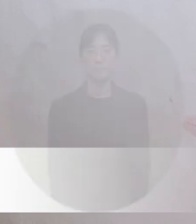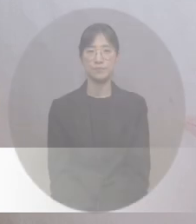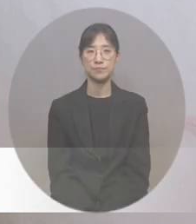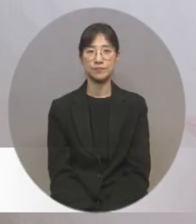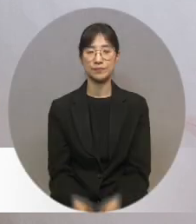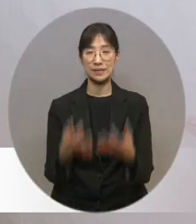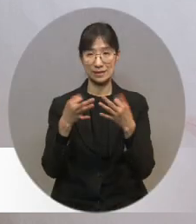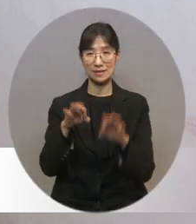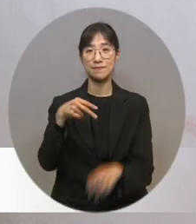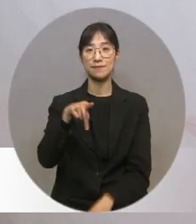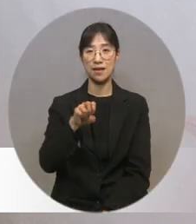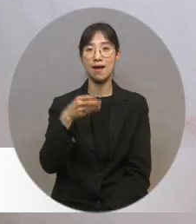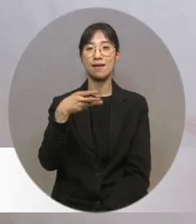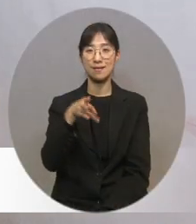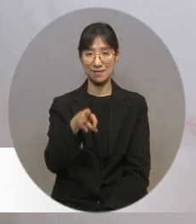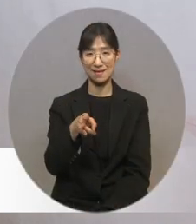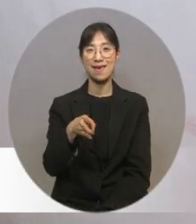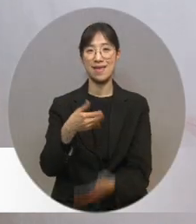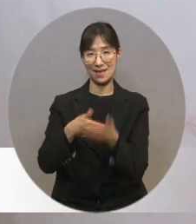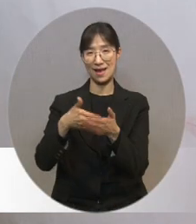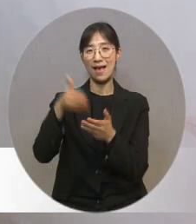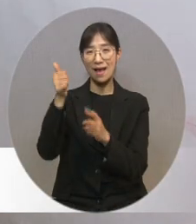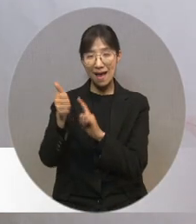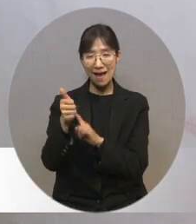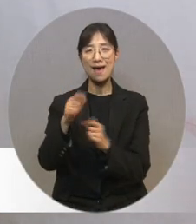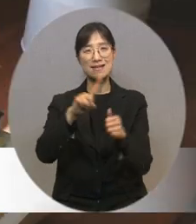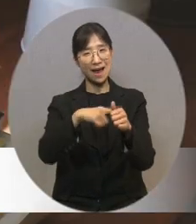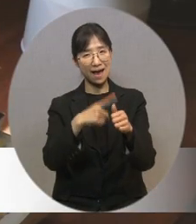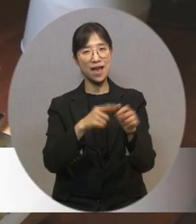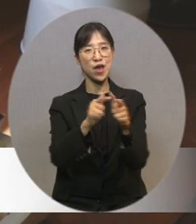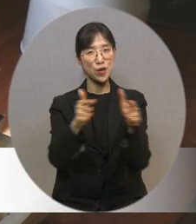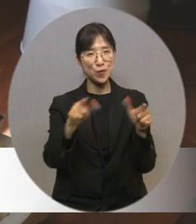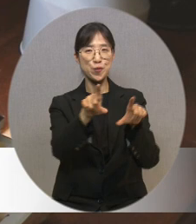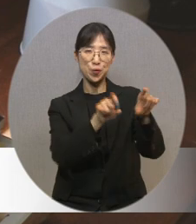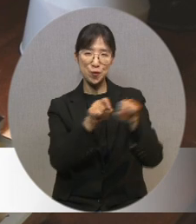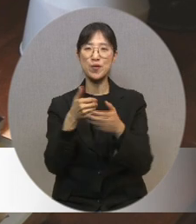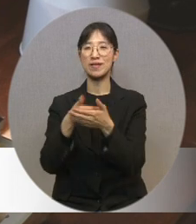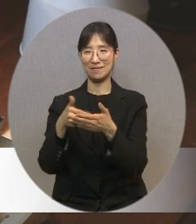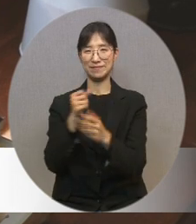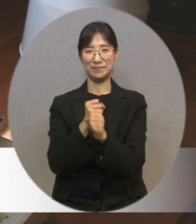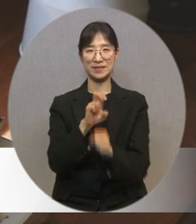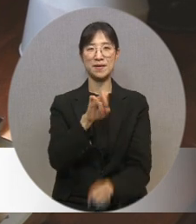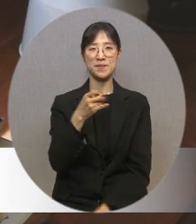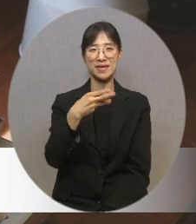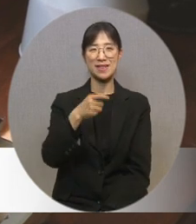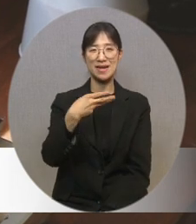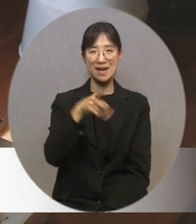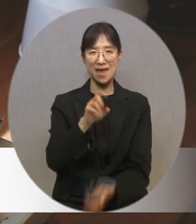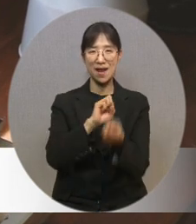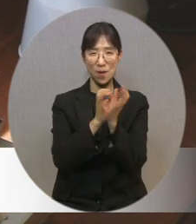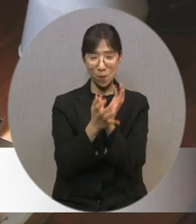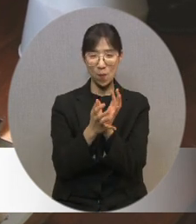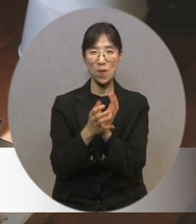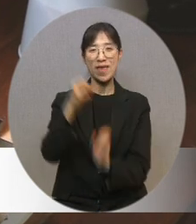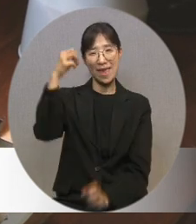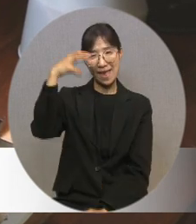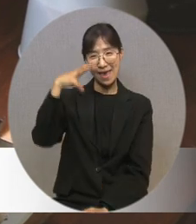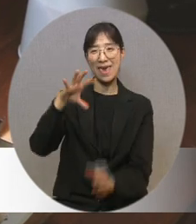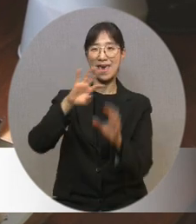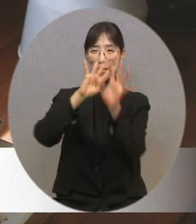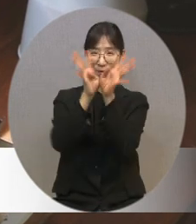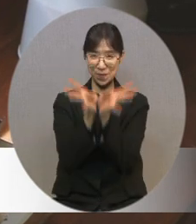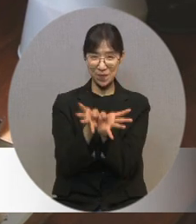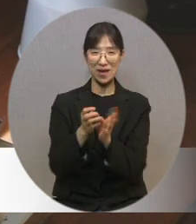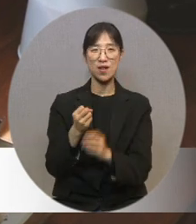김상래 작가는 자연을 소재로 화폭을 채웁니다. 민들레꽃, 해바라기,